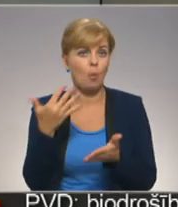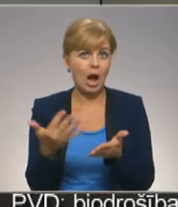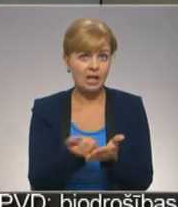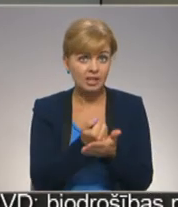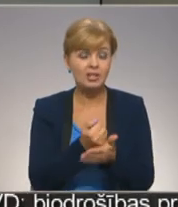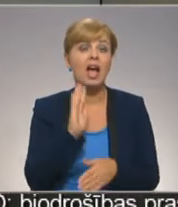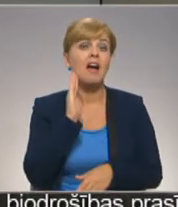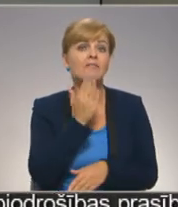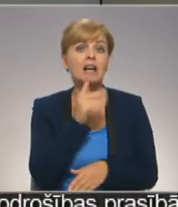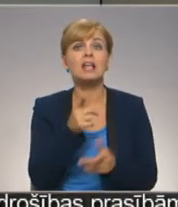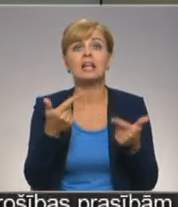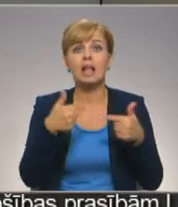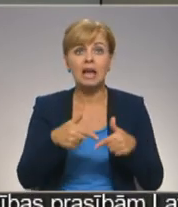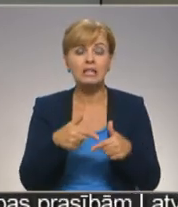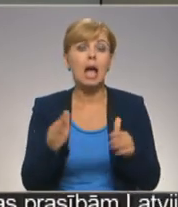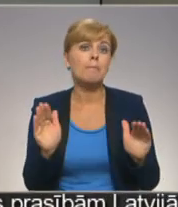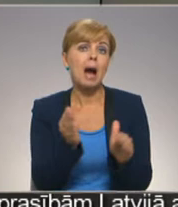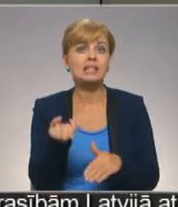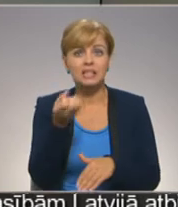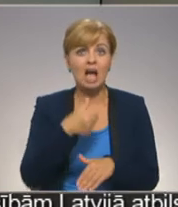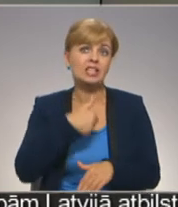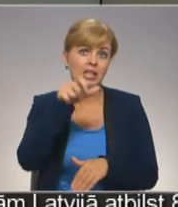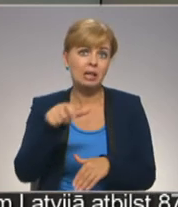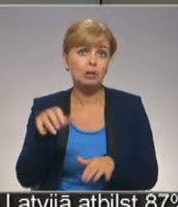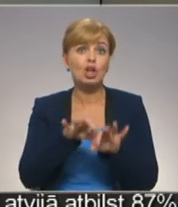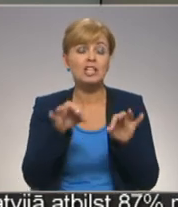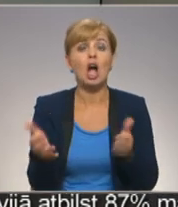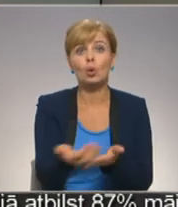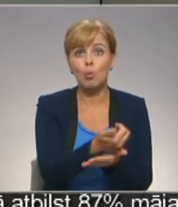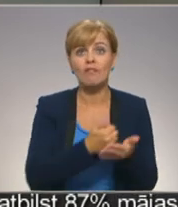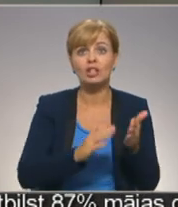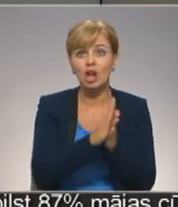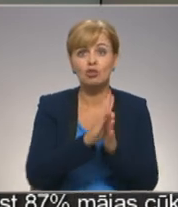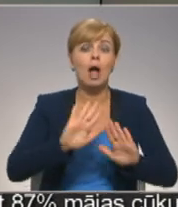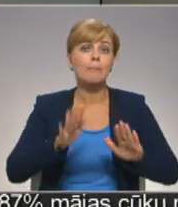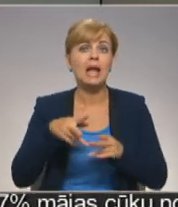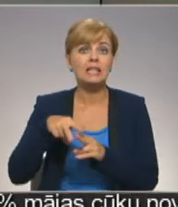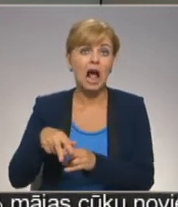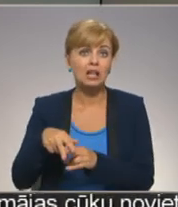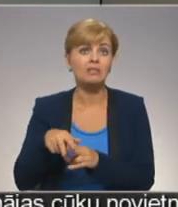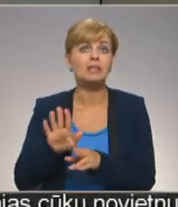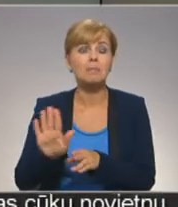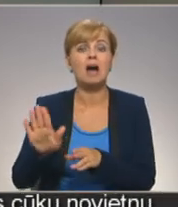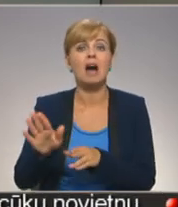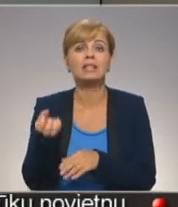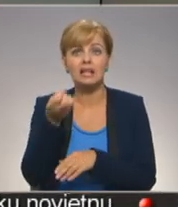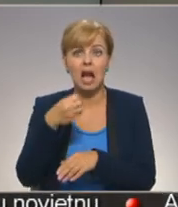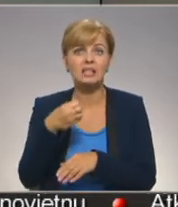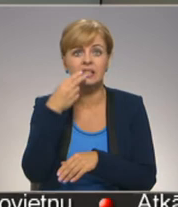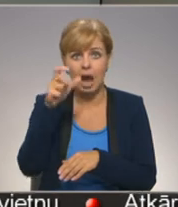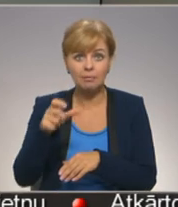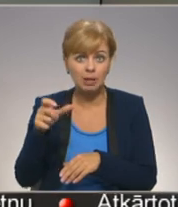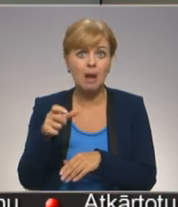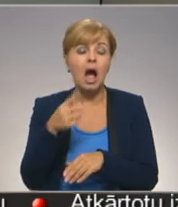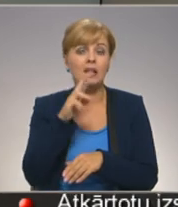Vasara ir laiks, kad mazdārziņu īpašnieki sāk novākt ražu, bet Jelgavas pievārtē dārzu saimniekiem šogad atliek vien noskatīties uz sagraustajām pupiņu,